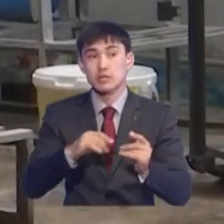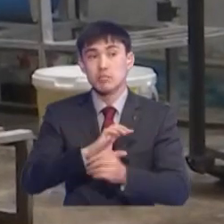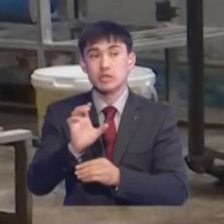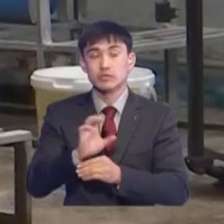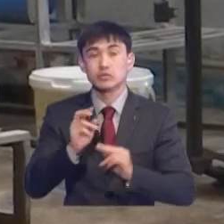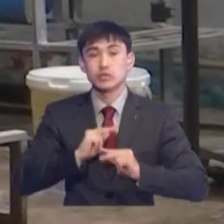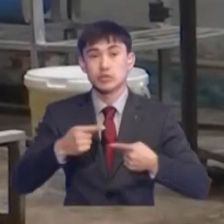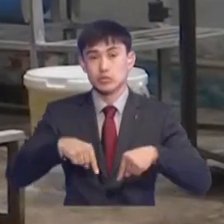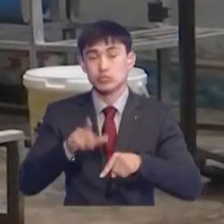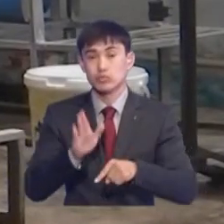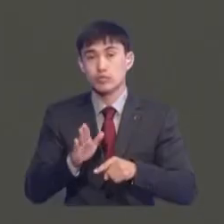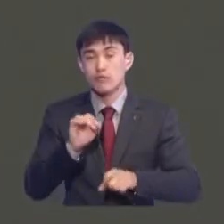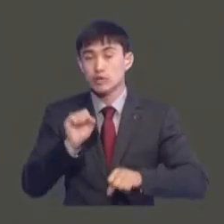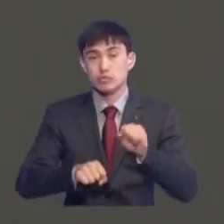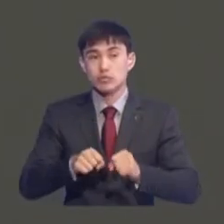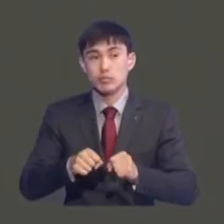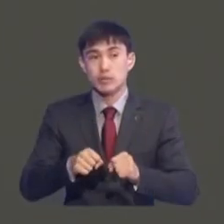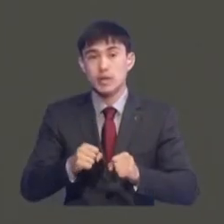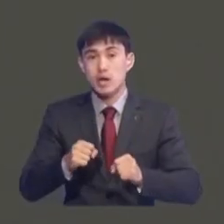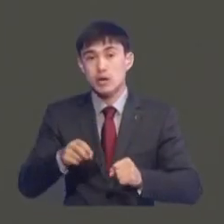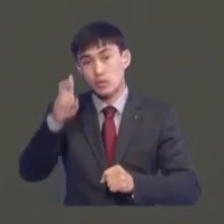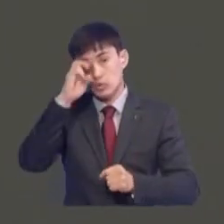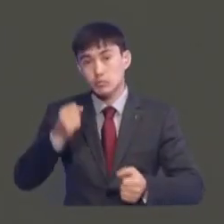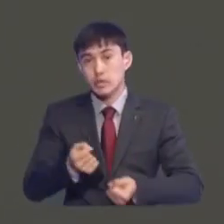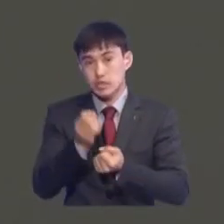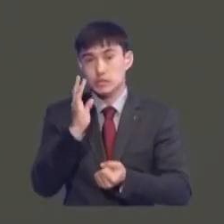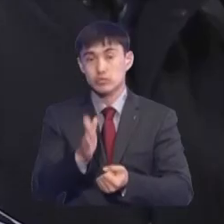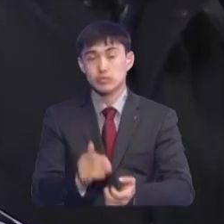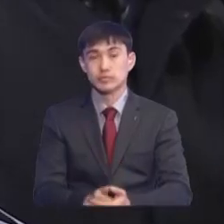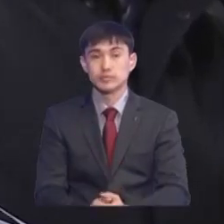штат сотрудников Это станет возможным при определённой государственной